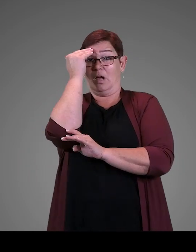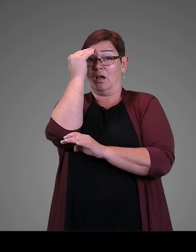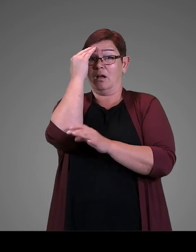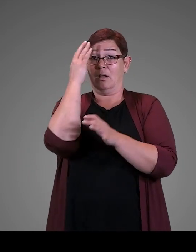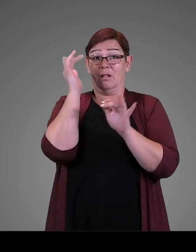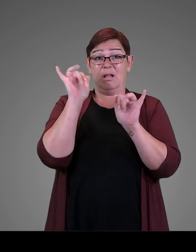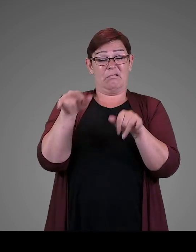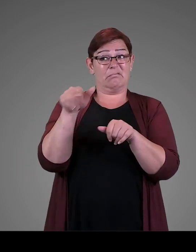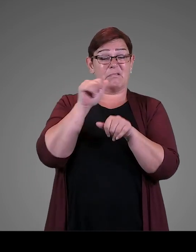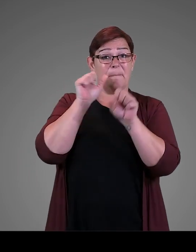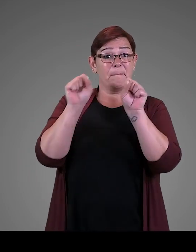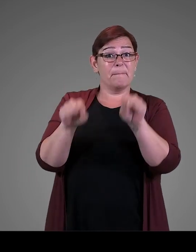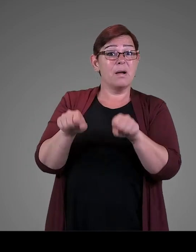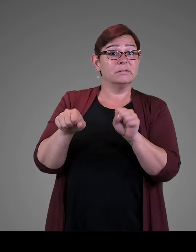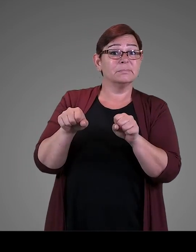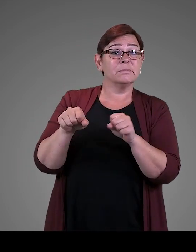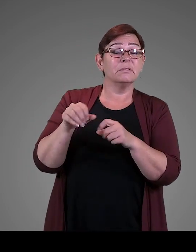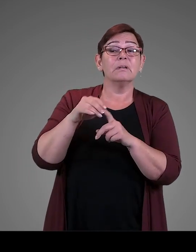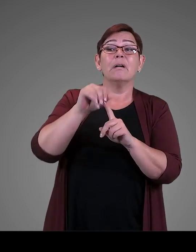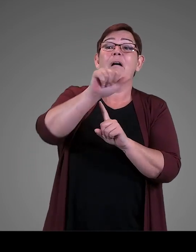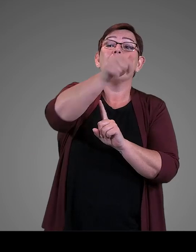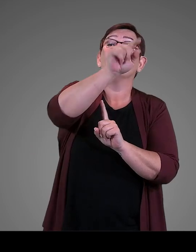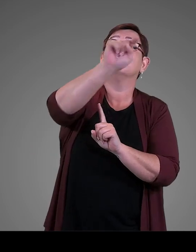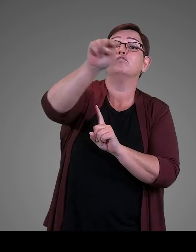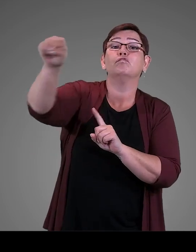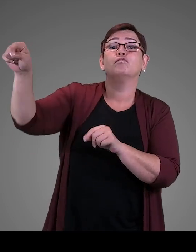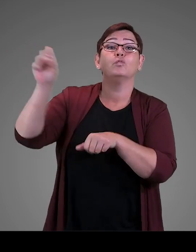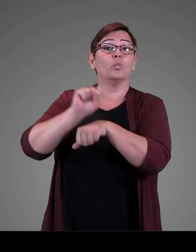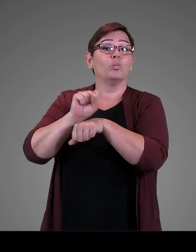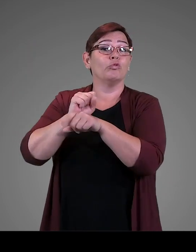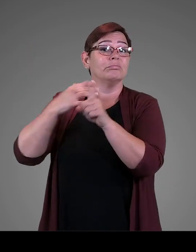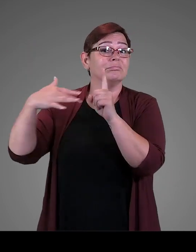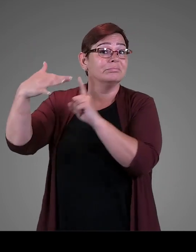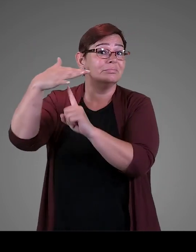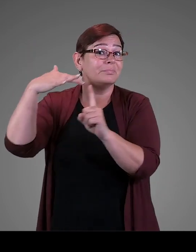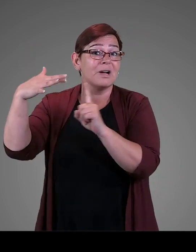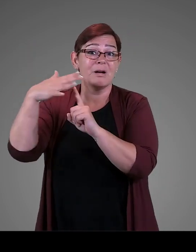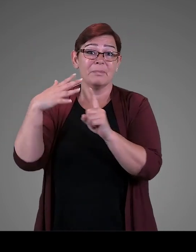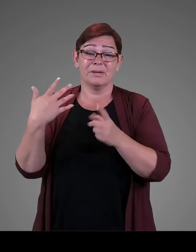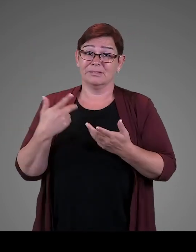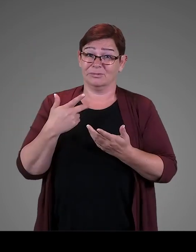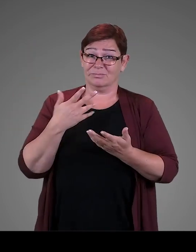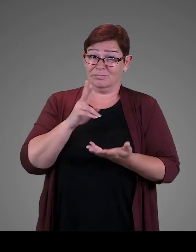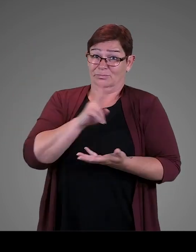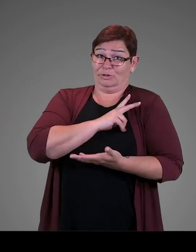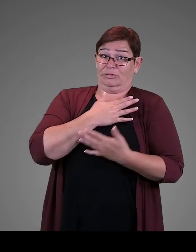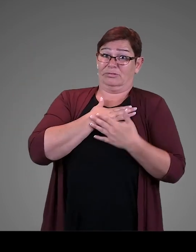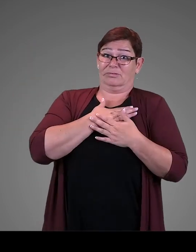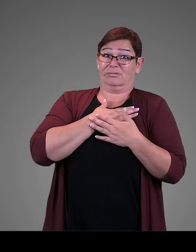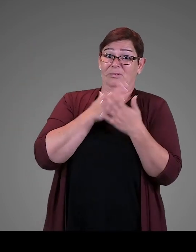milieu de travail, cette chose-là n'aurait pas pu. Donc, très, très personnellement,